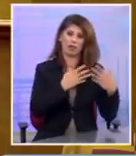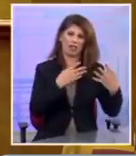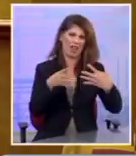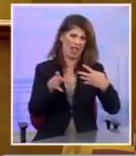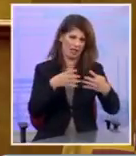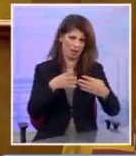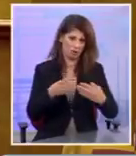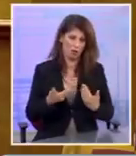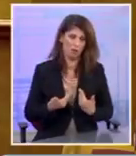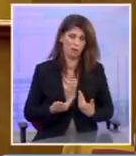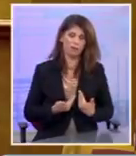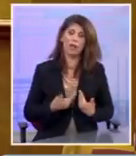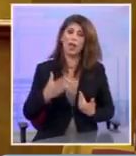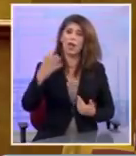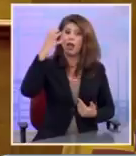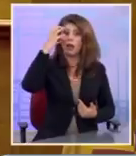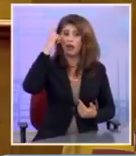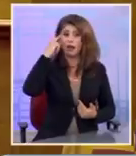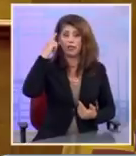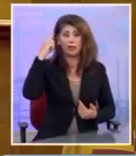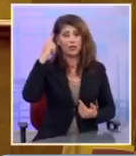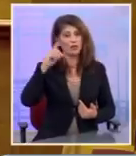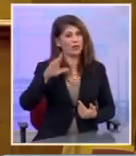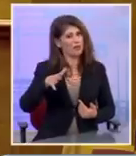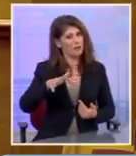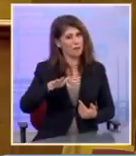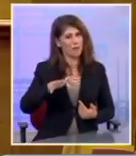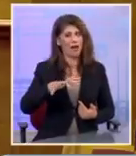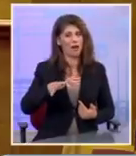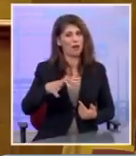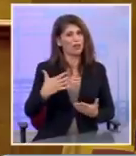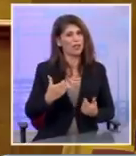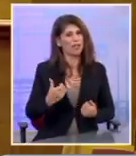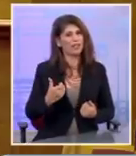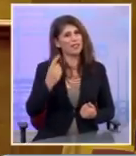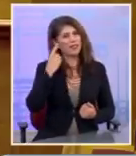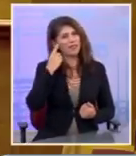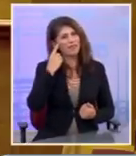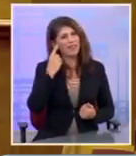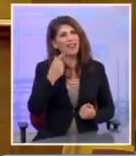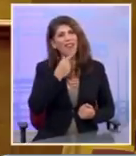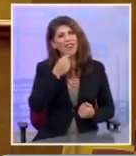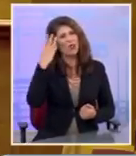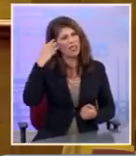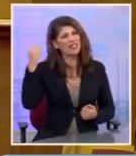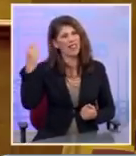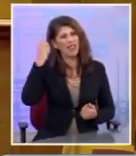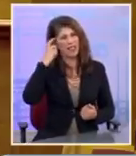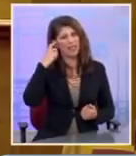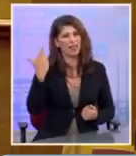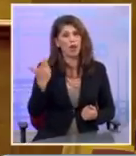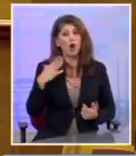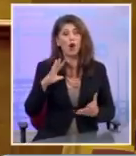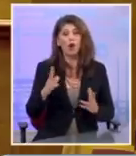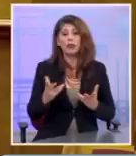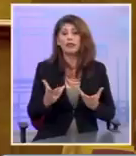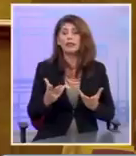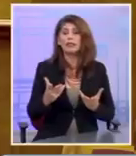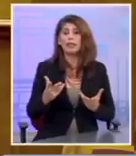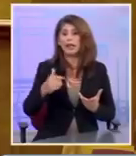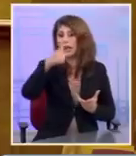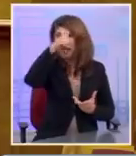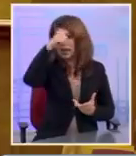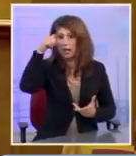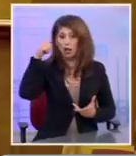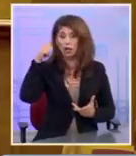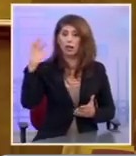λαϊκισμό, να σας θυμίσω, γιατί μάλλον έχετε ασθενή μνήμη, ότι το καλοκαίρι,